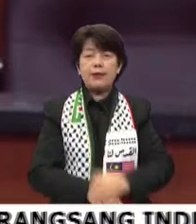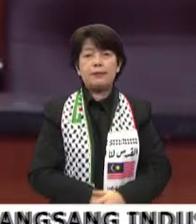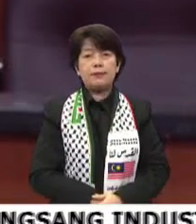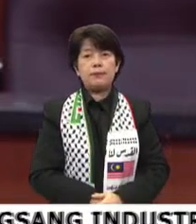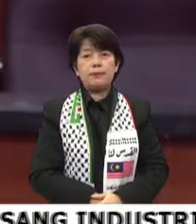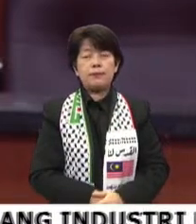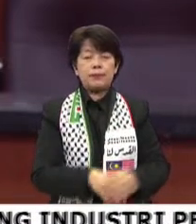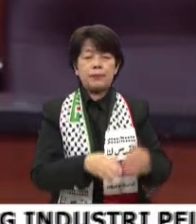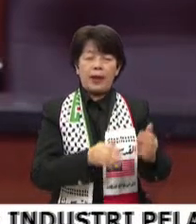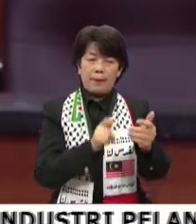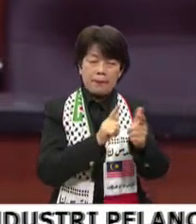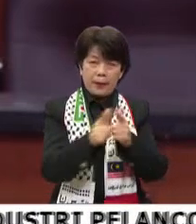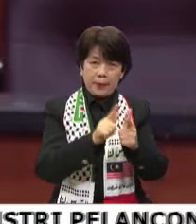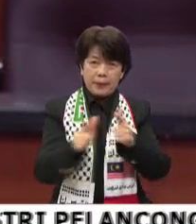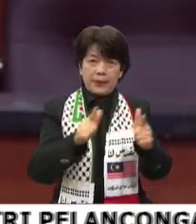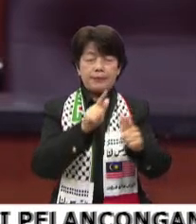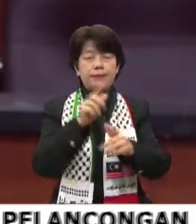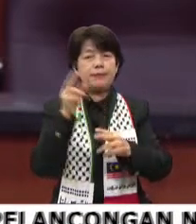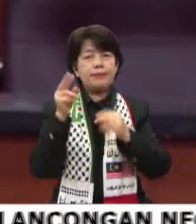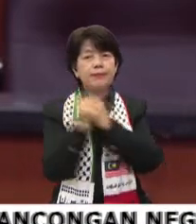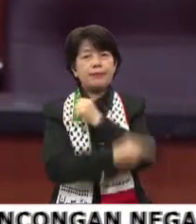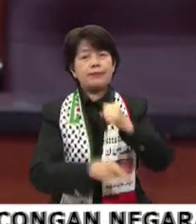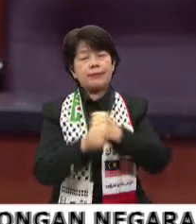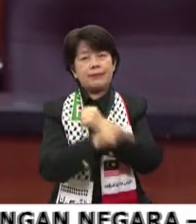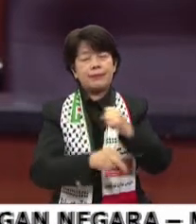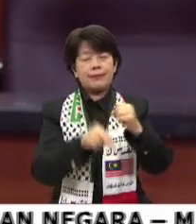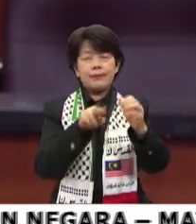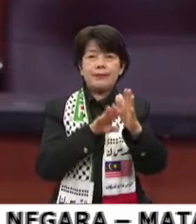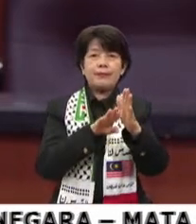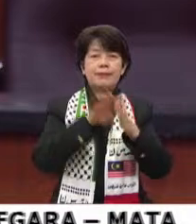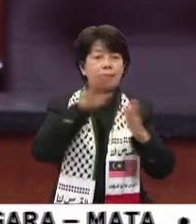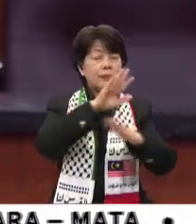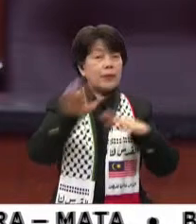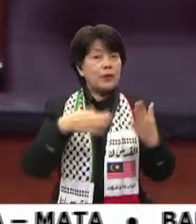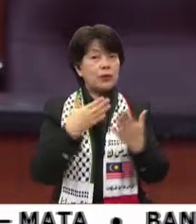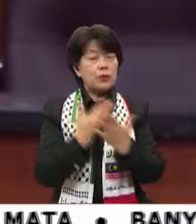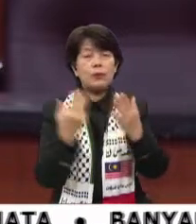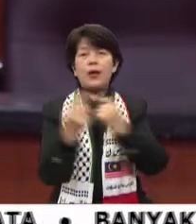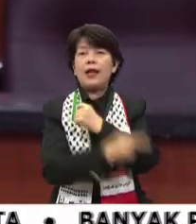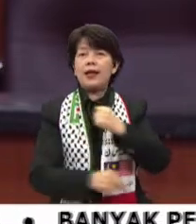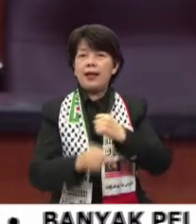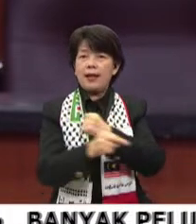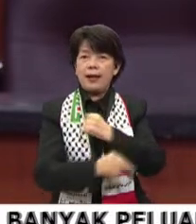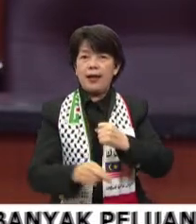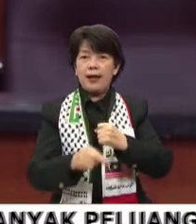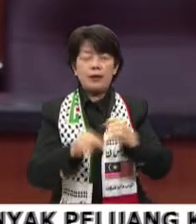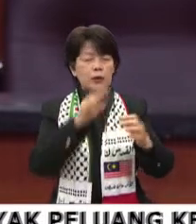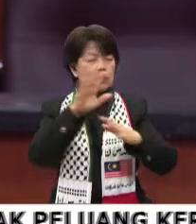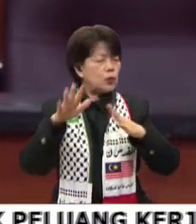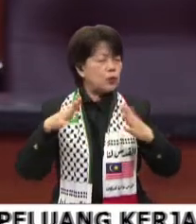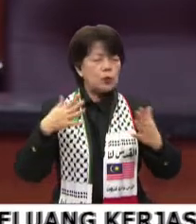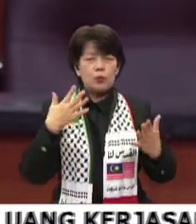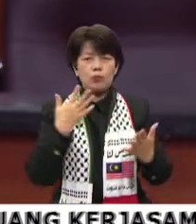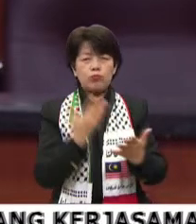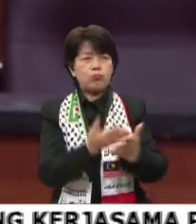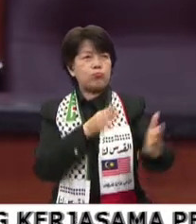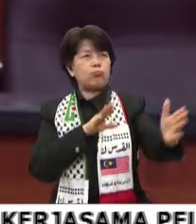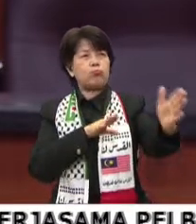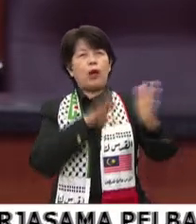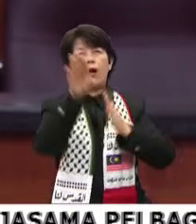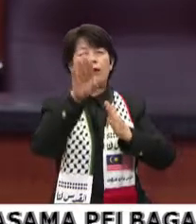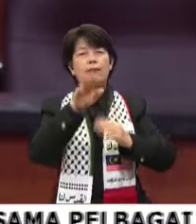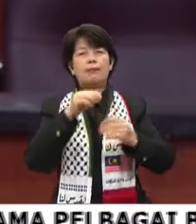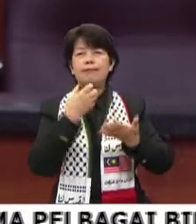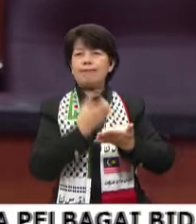peralihan tenaga yang berkesan memerlukan pendekatan keseluruhan negara iaitu whole Of Nation dengan izin